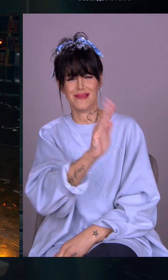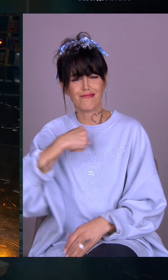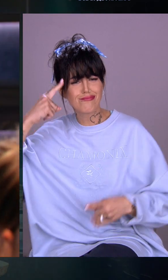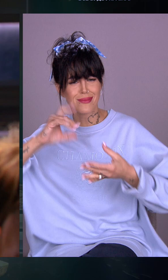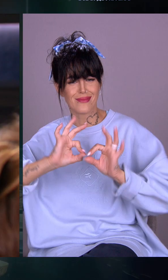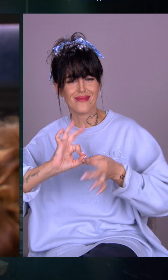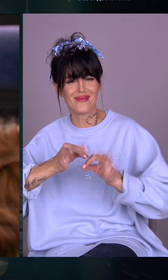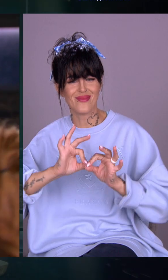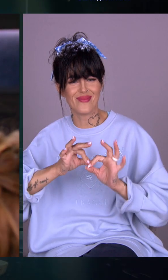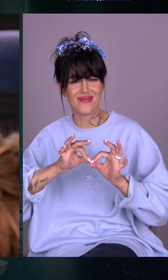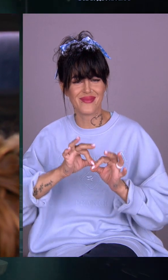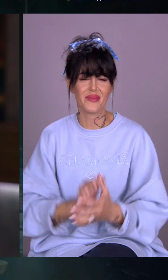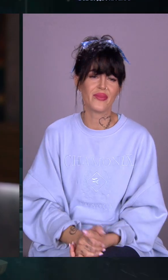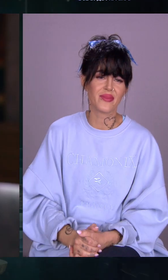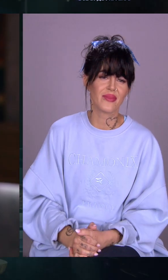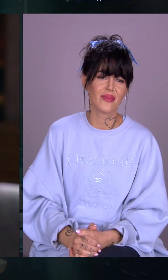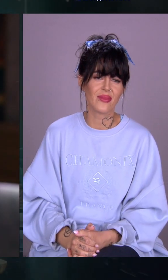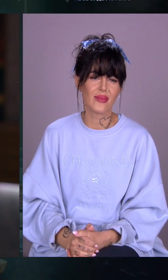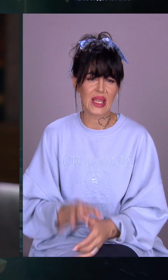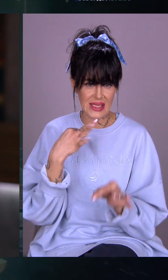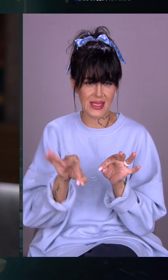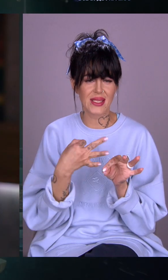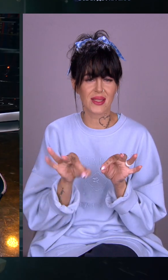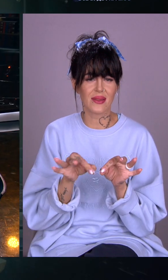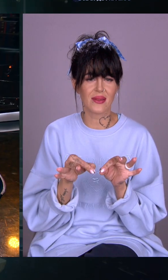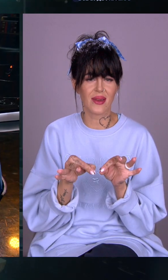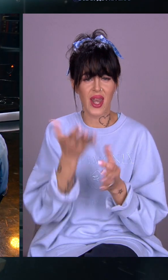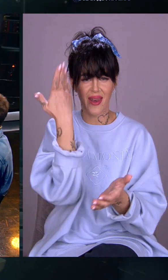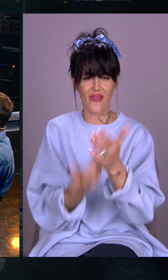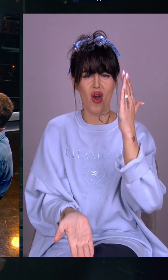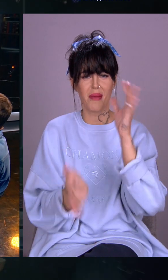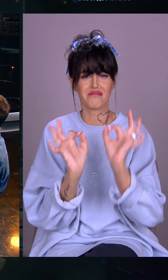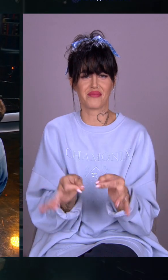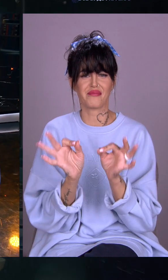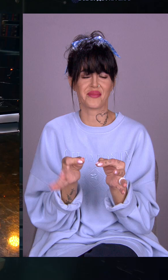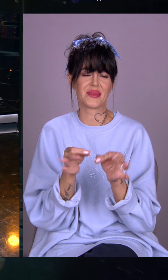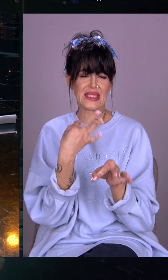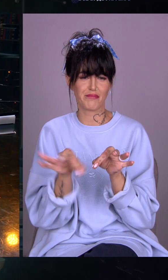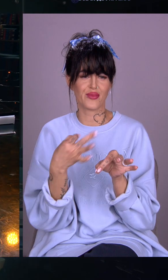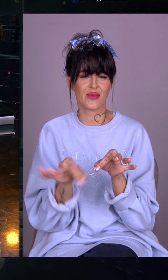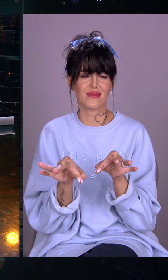Я ляпну, лиш би ляпну. Хто тобі таке сказав? Сірники. Сірники абсолютно правильно!